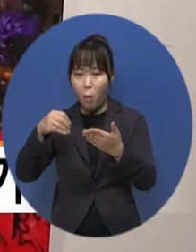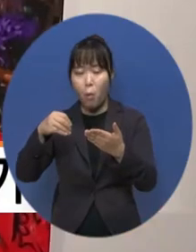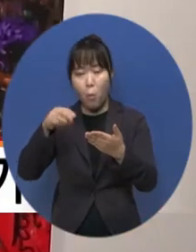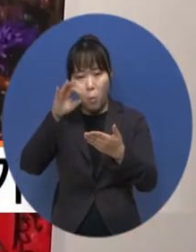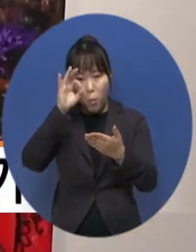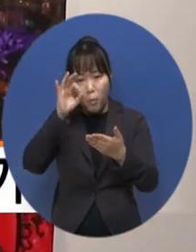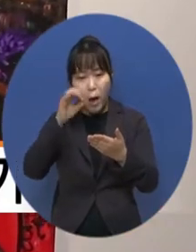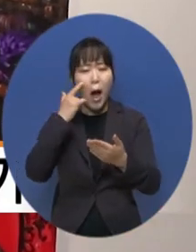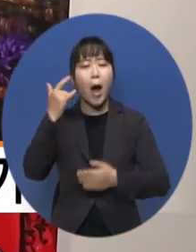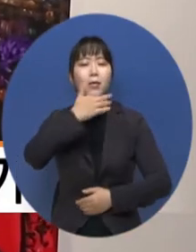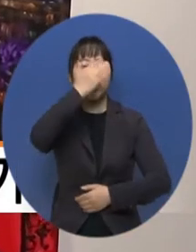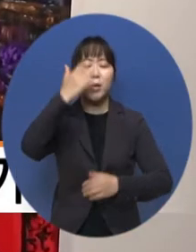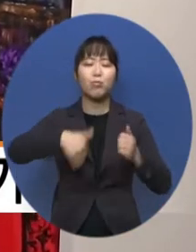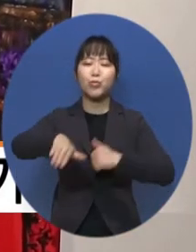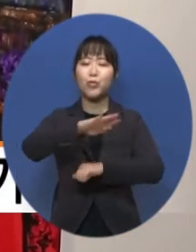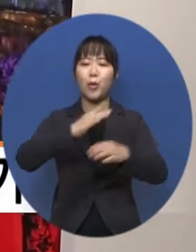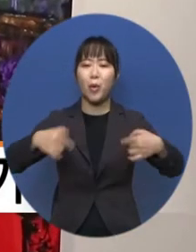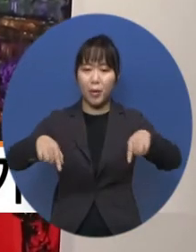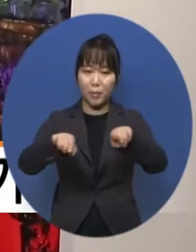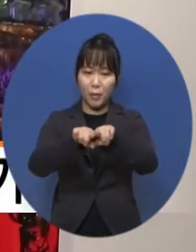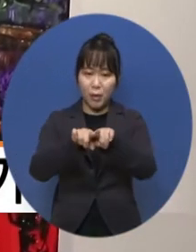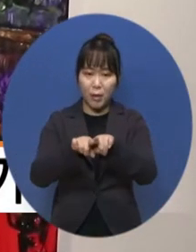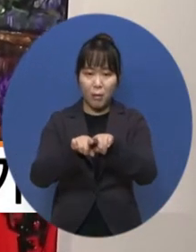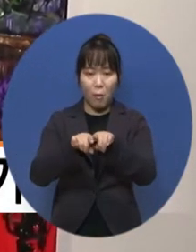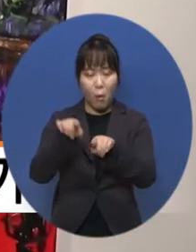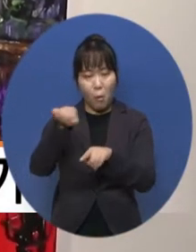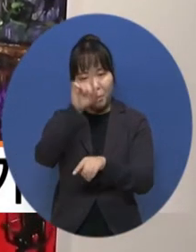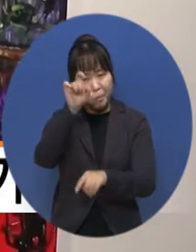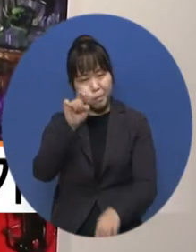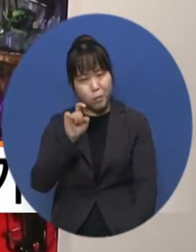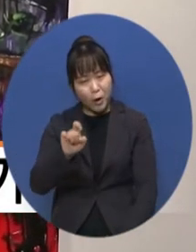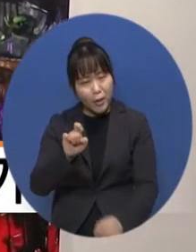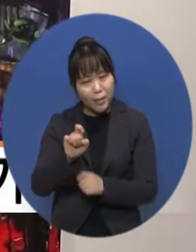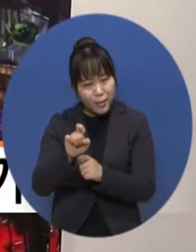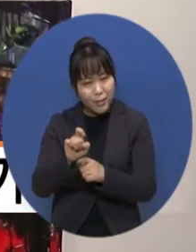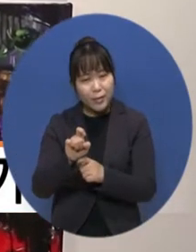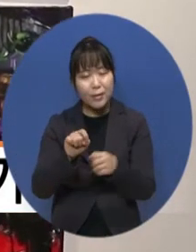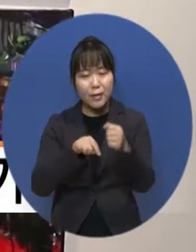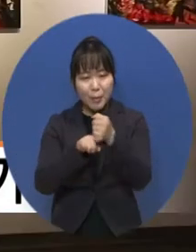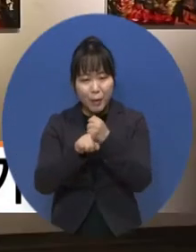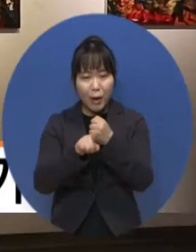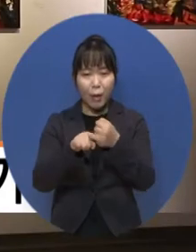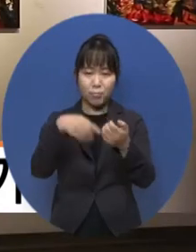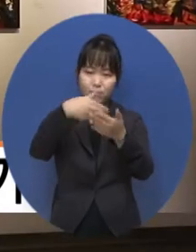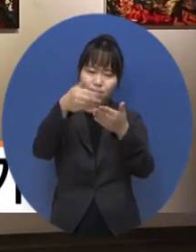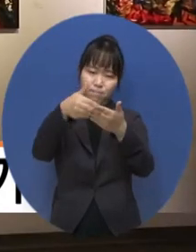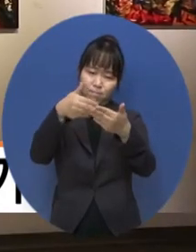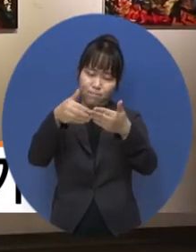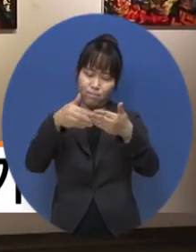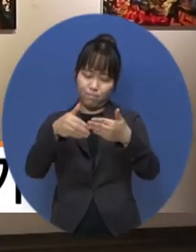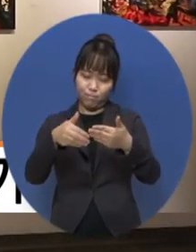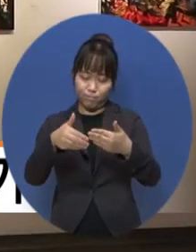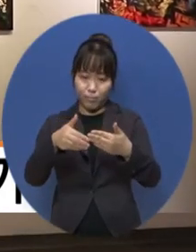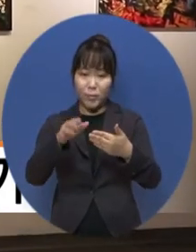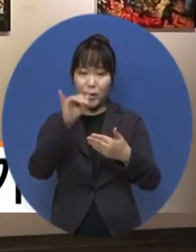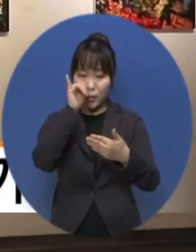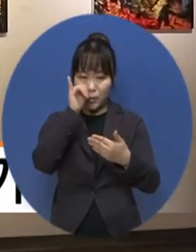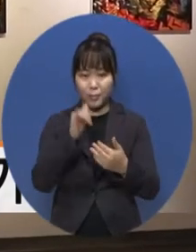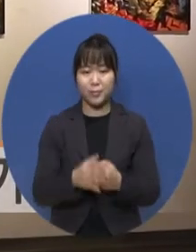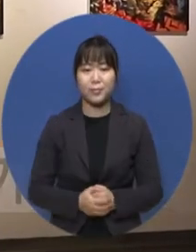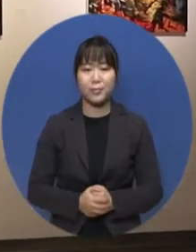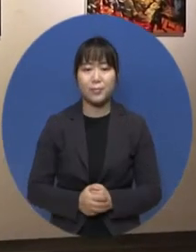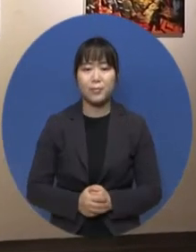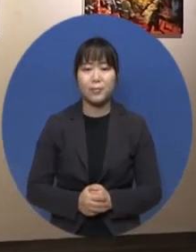선들은 아름다운 풍경과 함께 수수께끼 같은 이야기들이 회화 기법으로 화폭에 고스란히 담겨